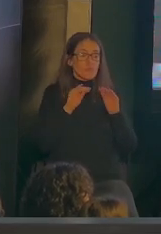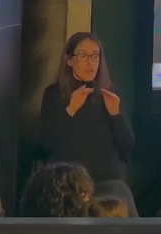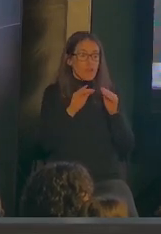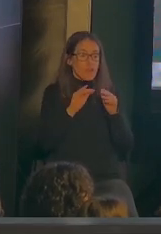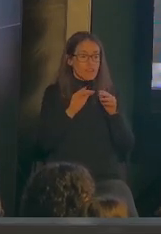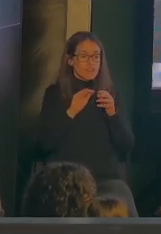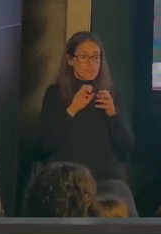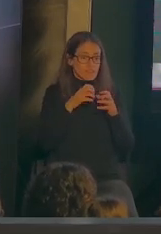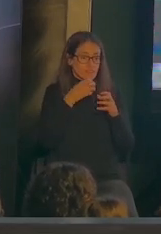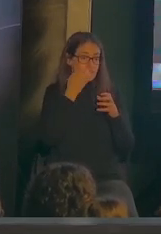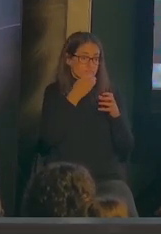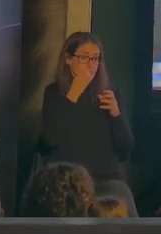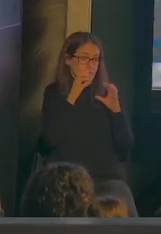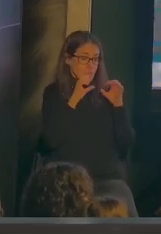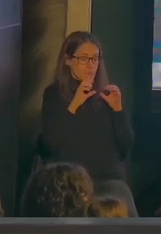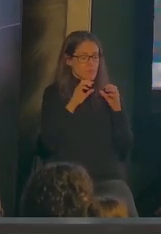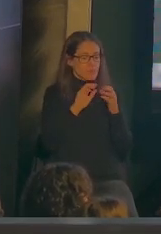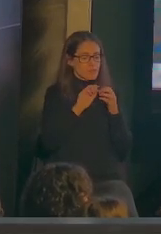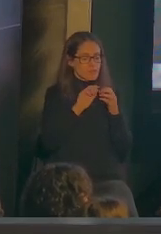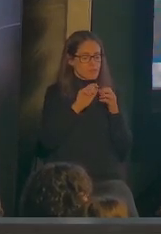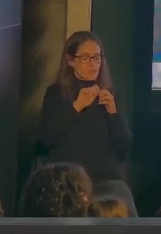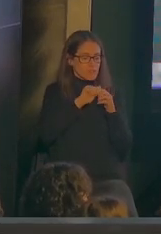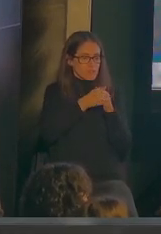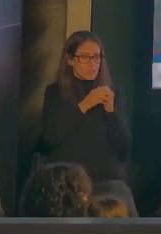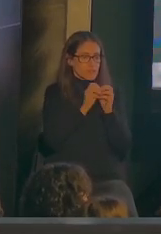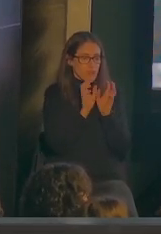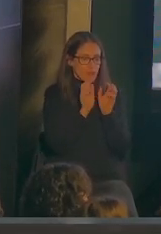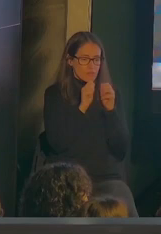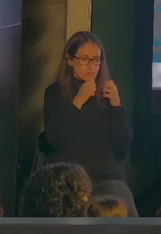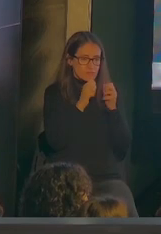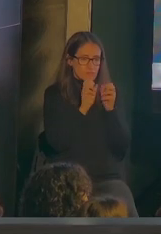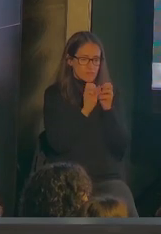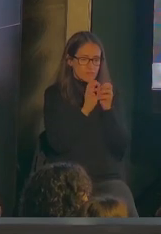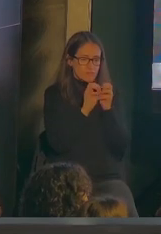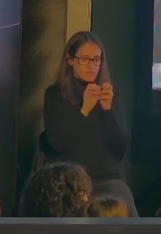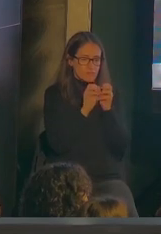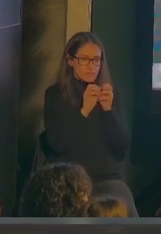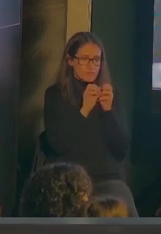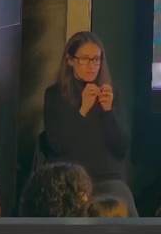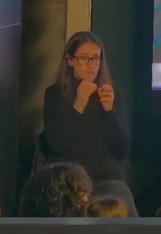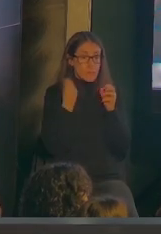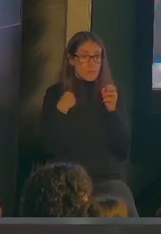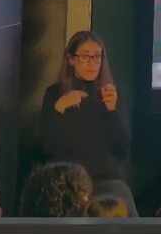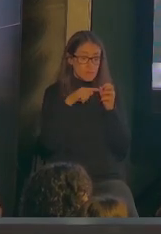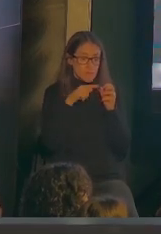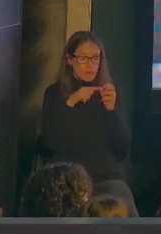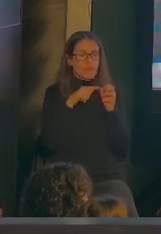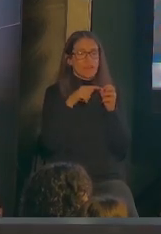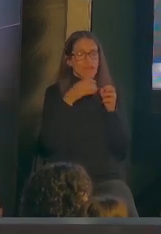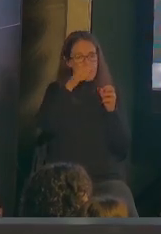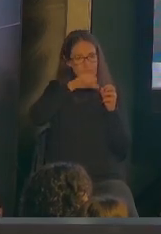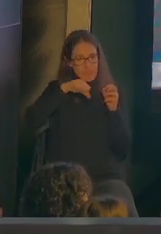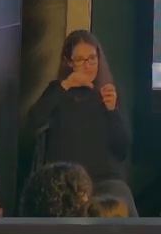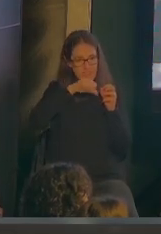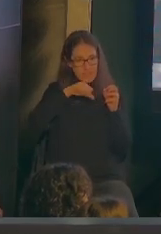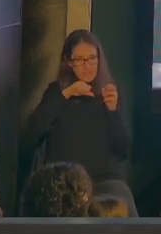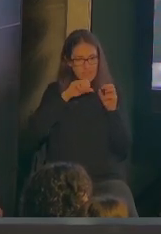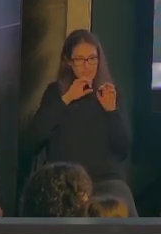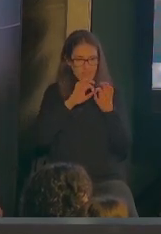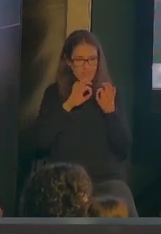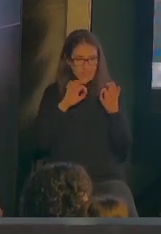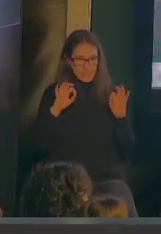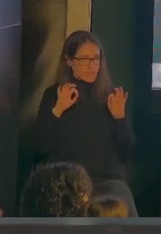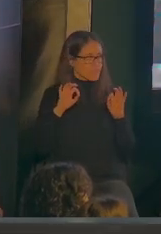i la doblegueu i que surt a vegades una mica com un raig, allò és l'oli essencial. Vale? L'essencial és el que ens